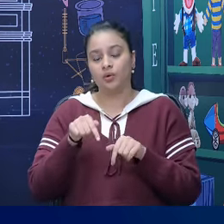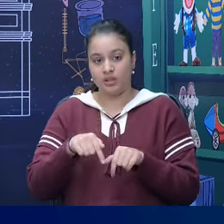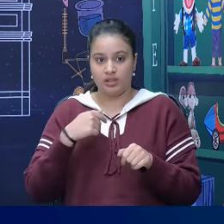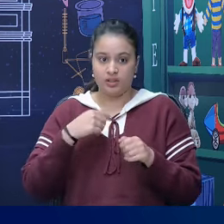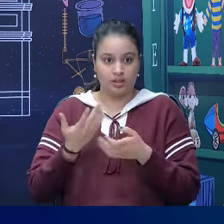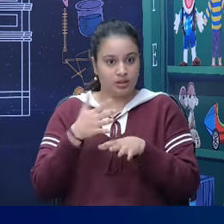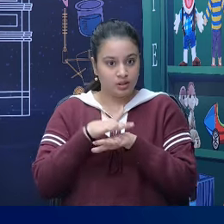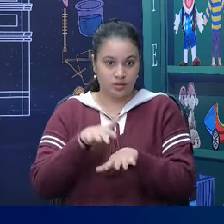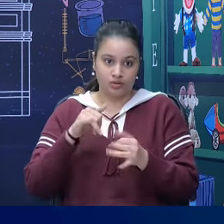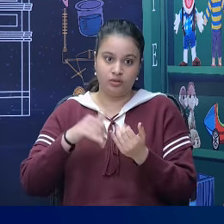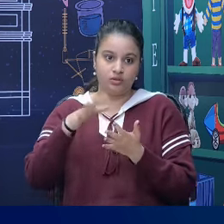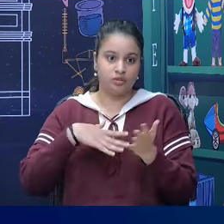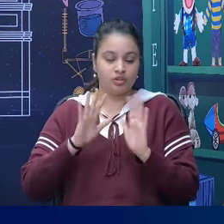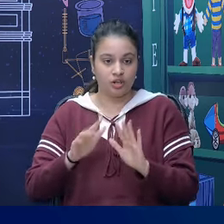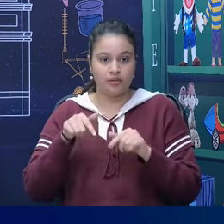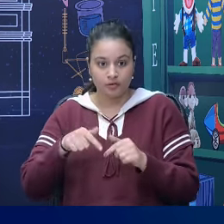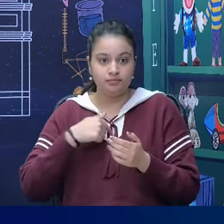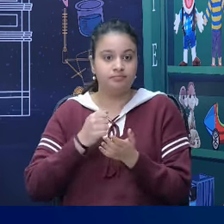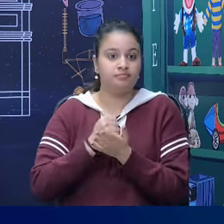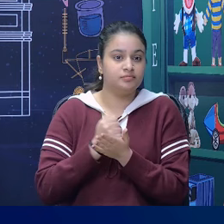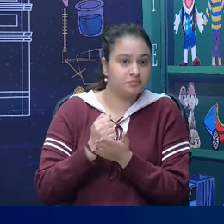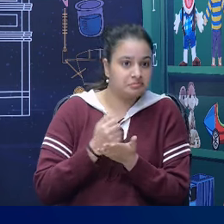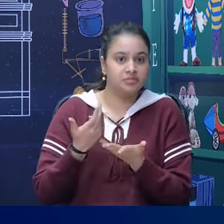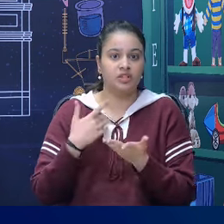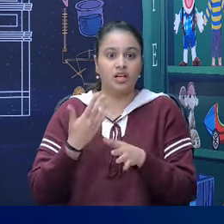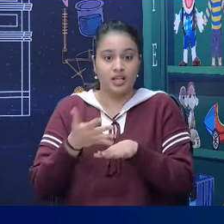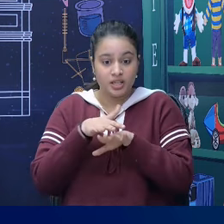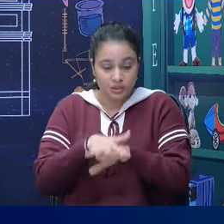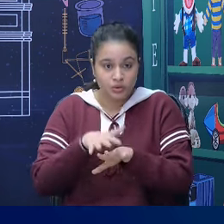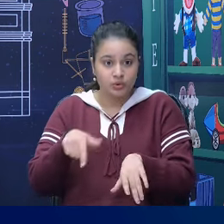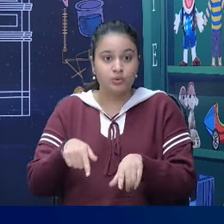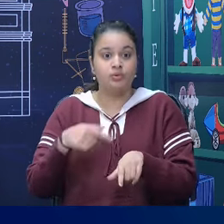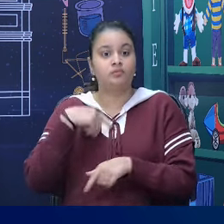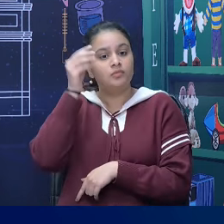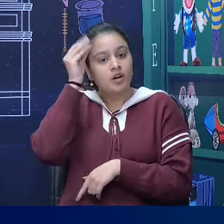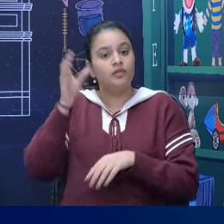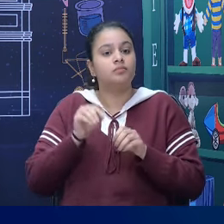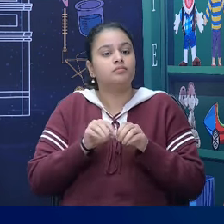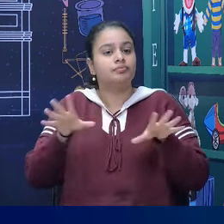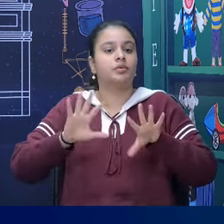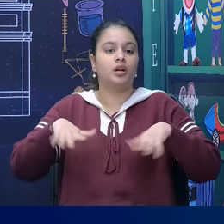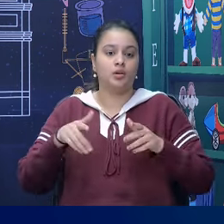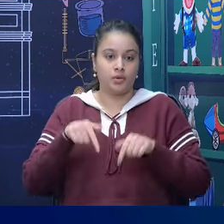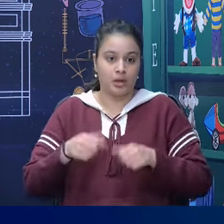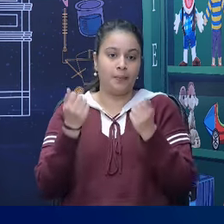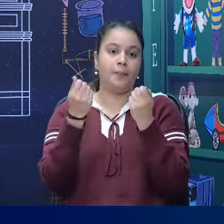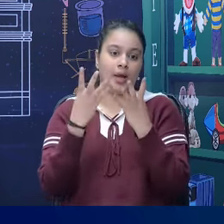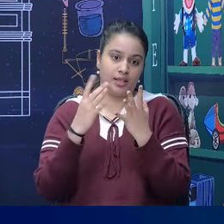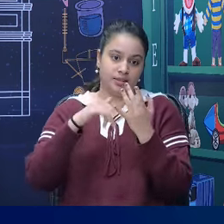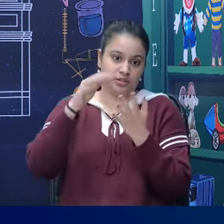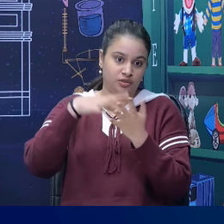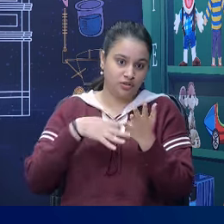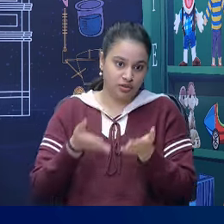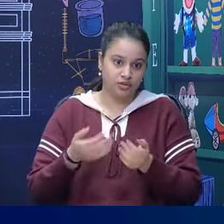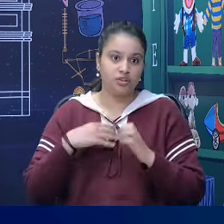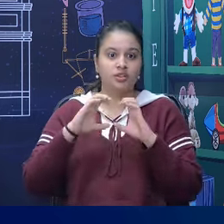और हम पूरी कोशिश करते हैं कि समावेशी कक्षा के प्रति जागरूकता बढ़ाई जाए तो आज यह सत्र रहेगा गणित का मैथमेटिक्स का सत्र होगा